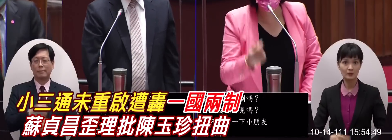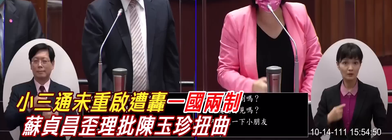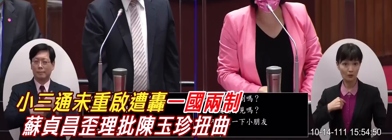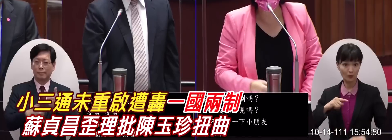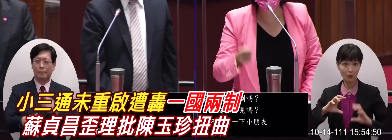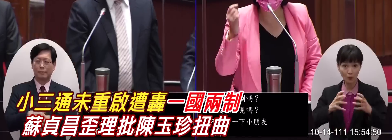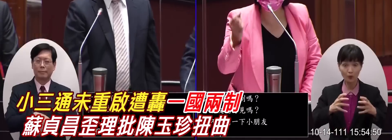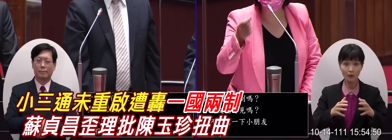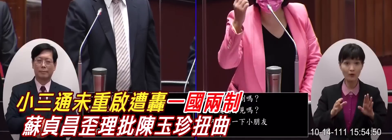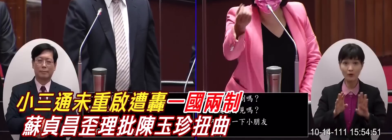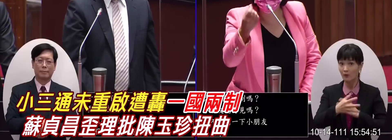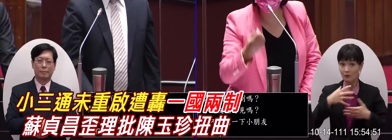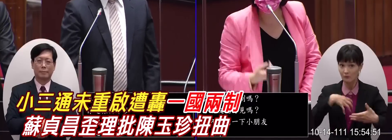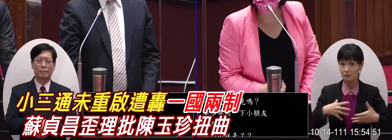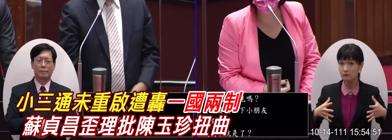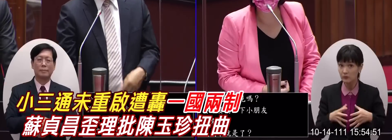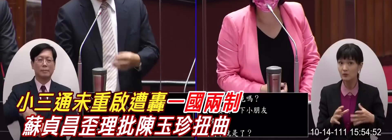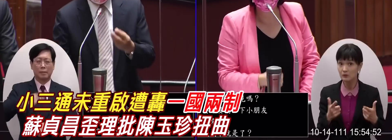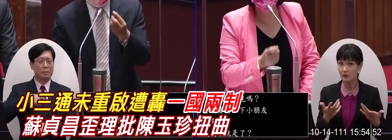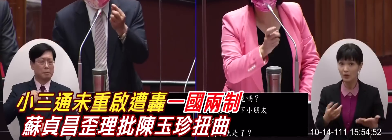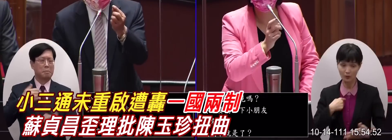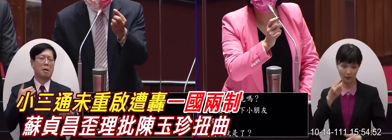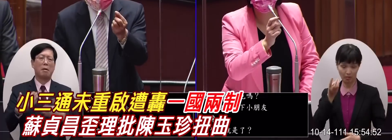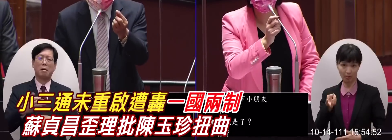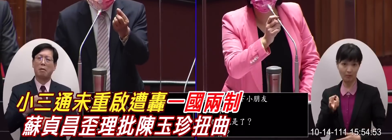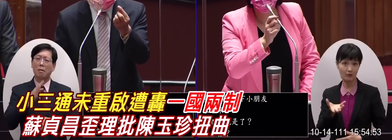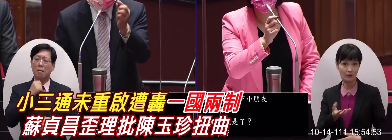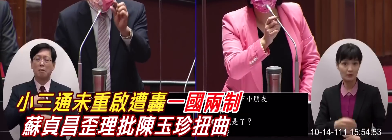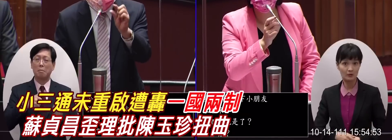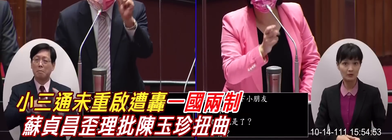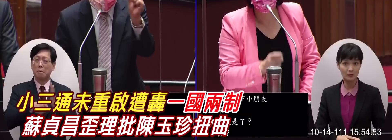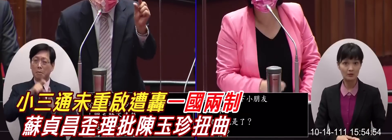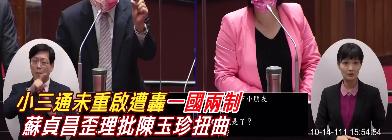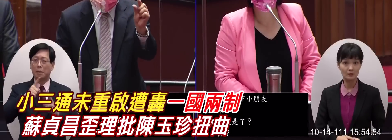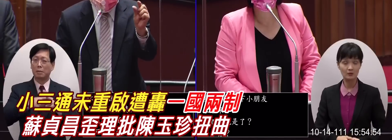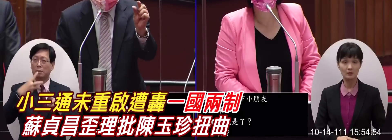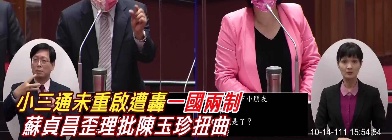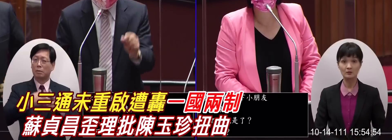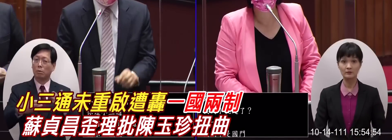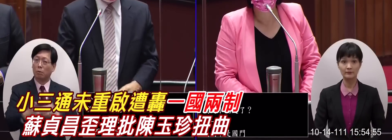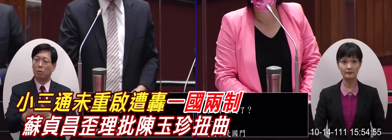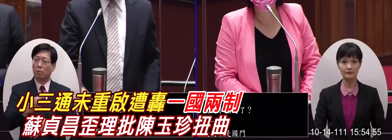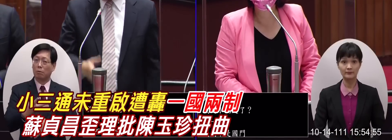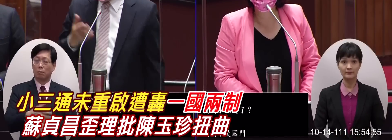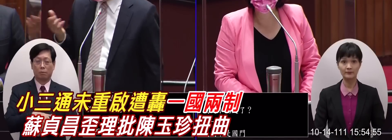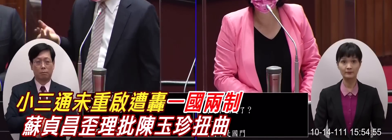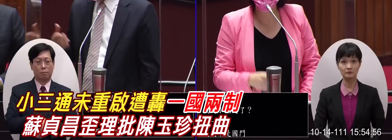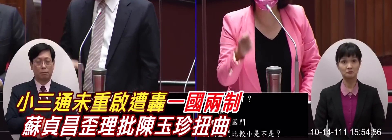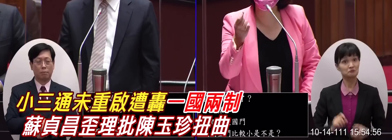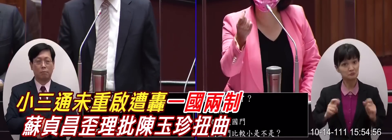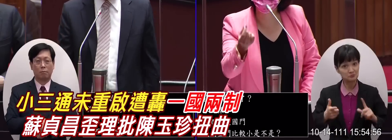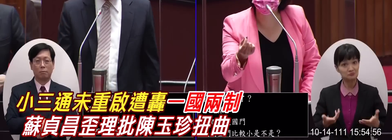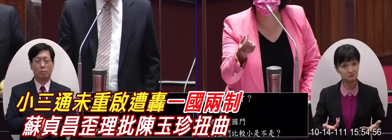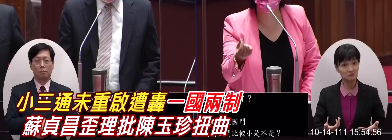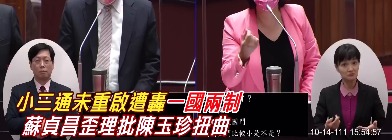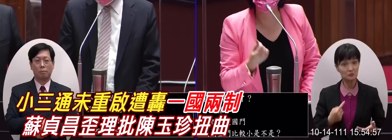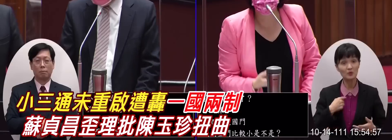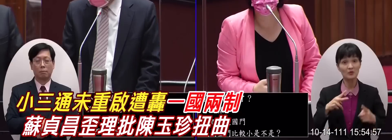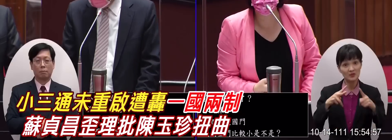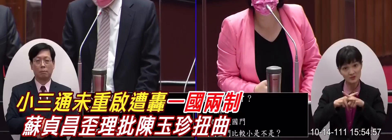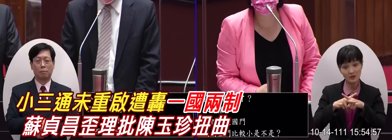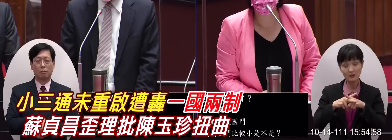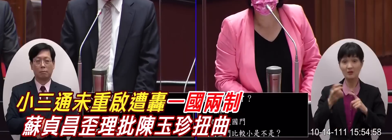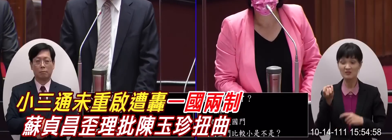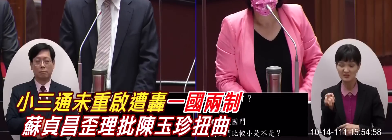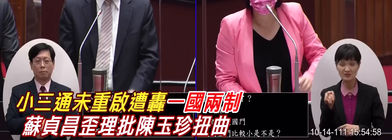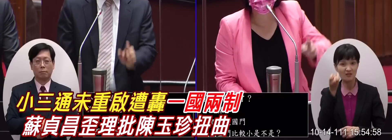是国门，我们跟你金门比较小的。 那为什么名称要叫特别叫一个小三通？ 所以不一样，因为我们有一个小，我们比较小，